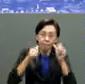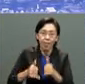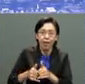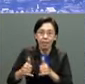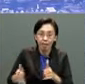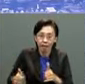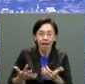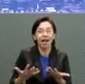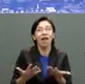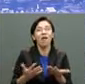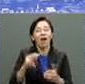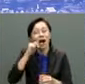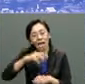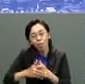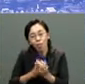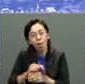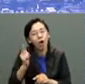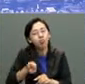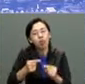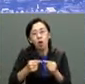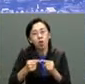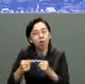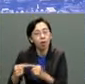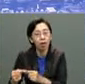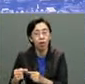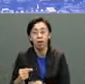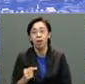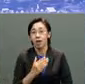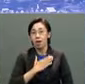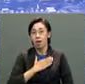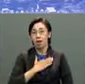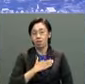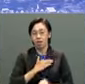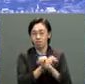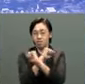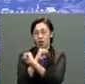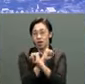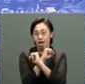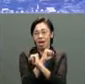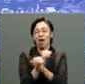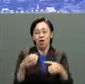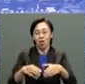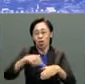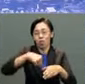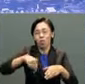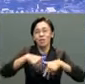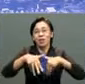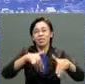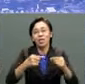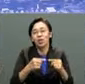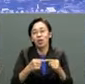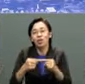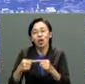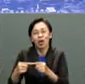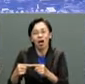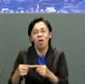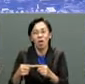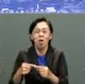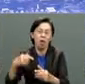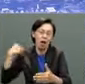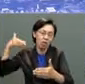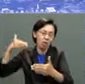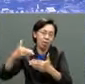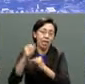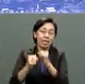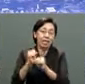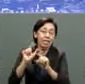ปรับตัวของมนุษย์เราที่มีอยู่นี้นะครับทำให้เราคงอยู่เผ่าพันธุ์ได้มาตลอดหลายล้านปีเ